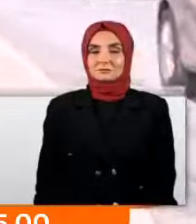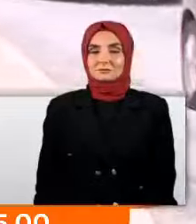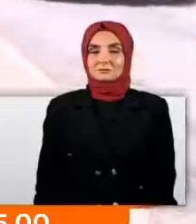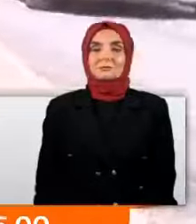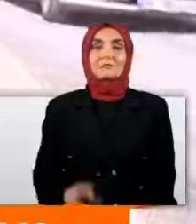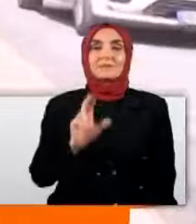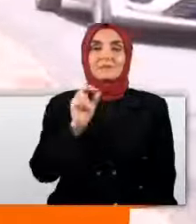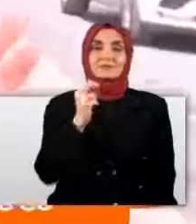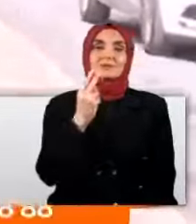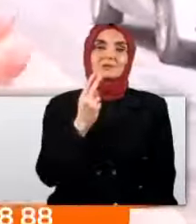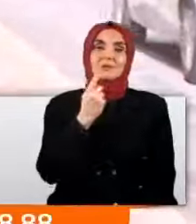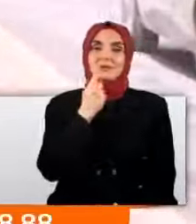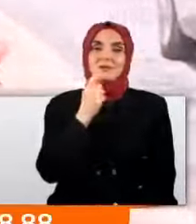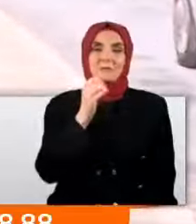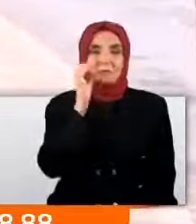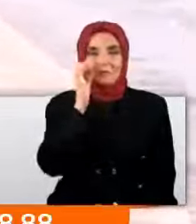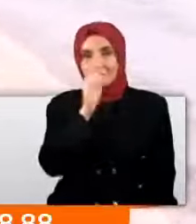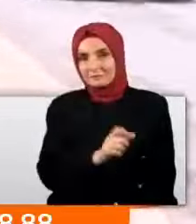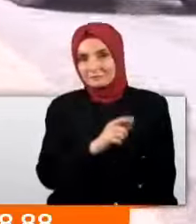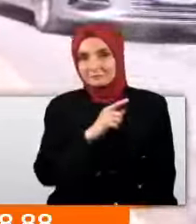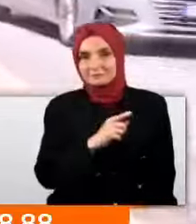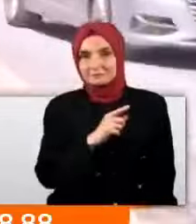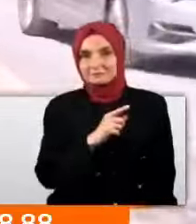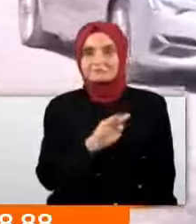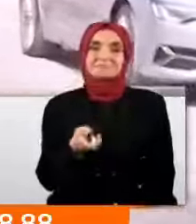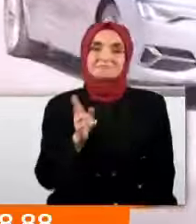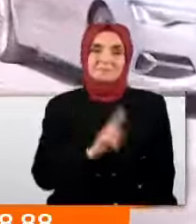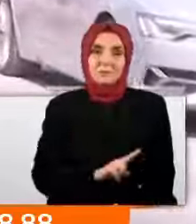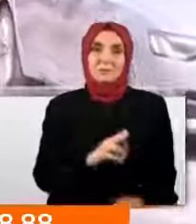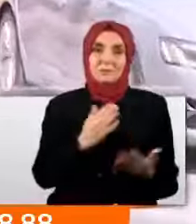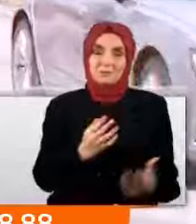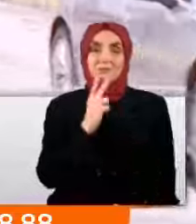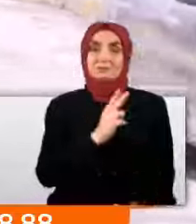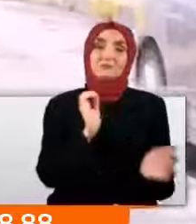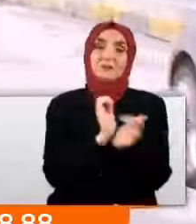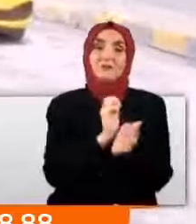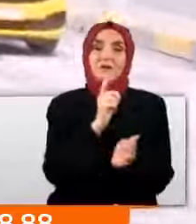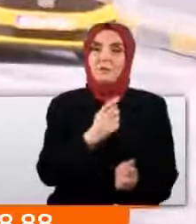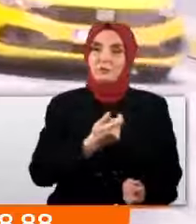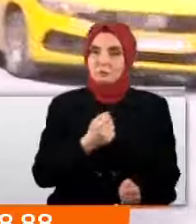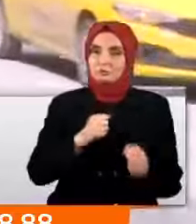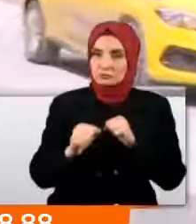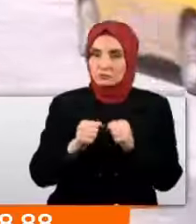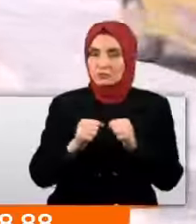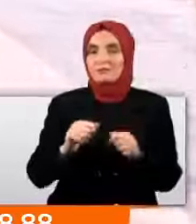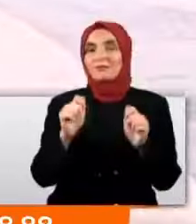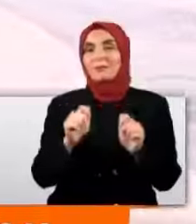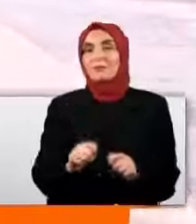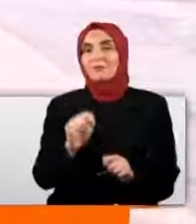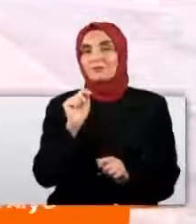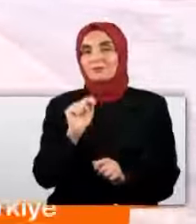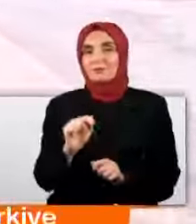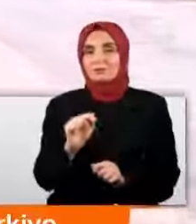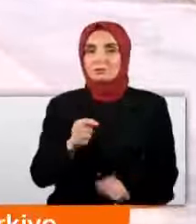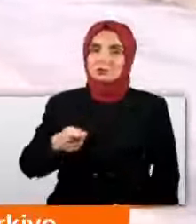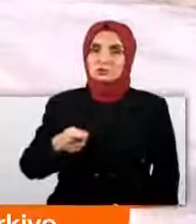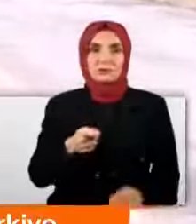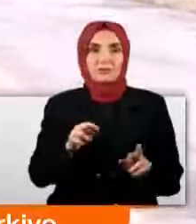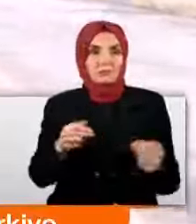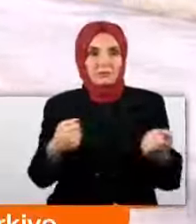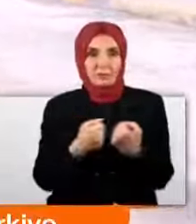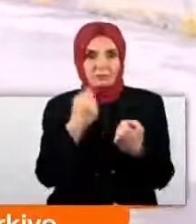72 yaşındaki adam artık hayatta değil ama ailesinin hukuk mücadelesi var. Cinayet gibi o kazanın ardından katil